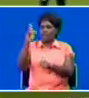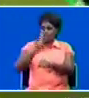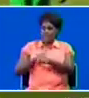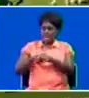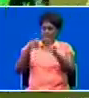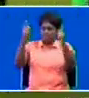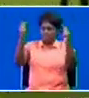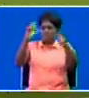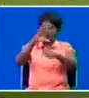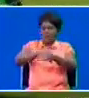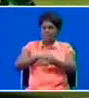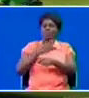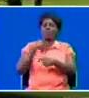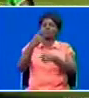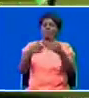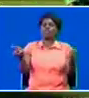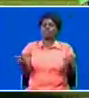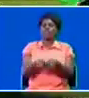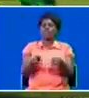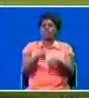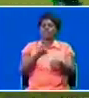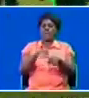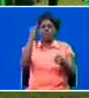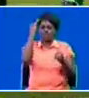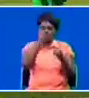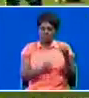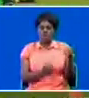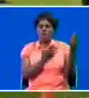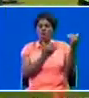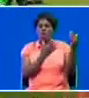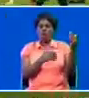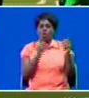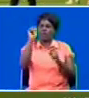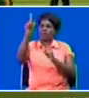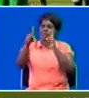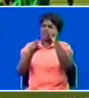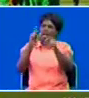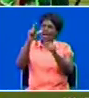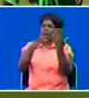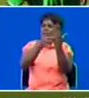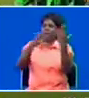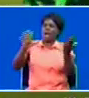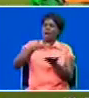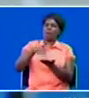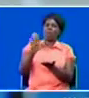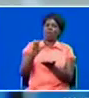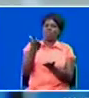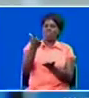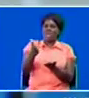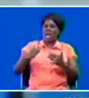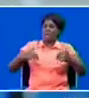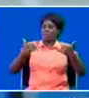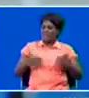kandanda wanaazimia kuendeleza msururu huyo kwenye finali huku wakitarajia nyota za wachezaji wao kung'aa. We are not going there to